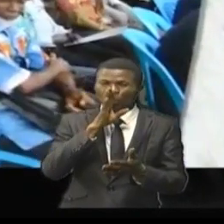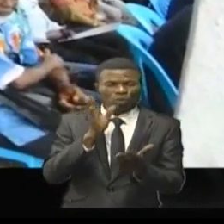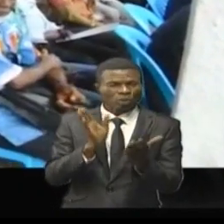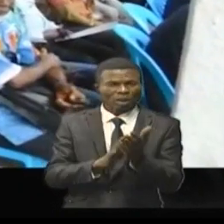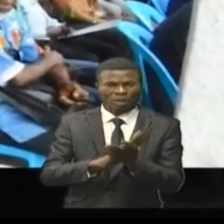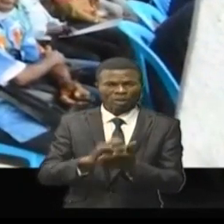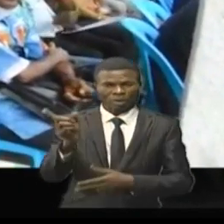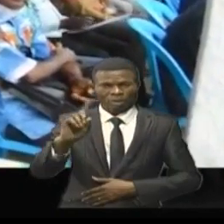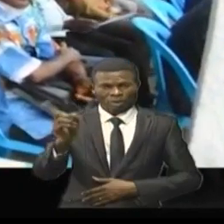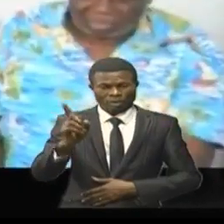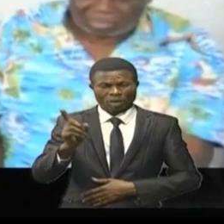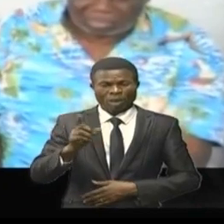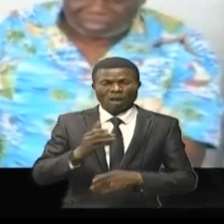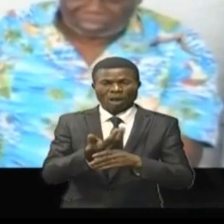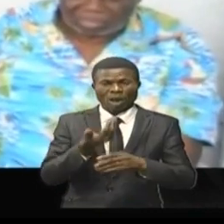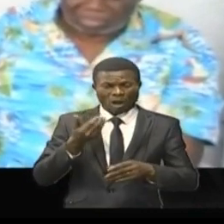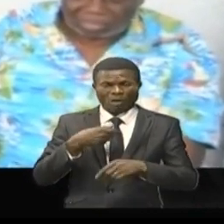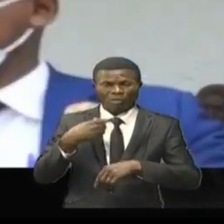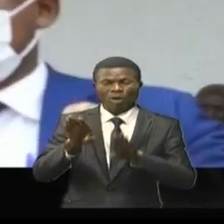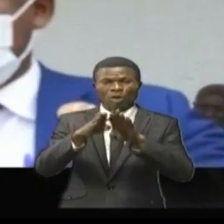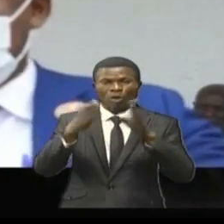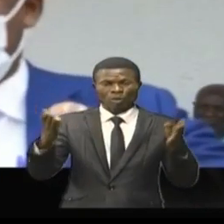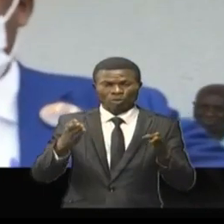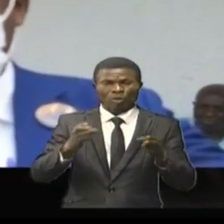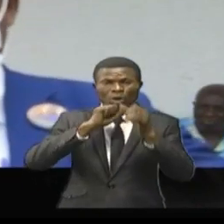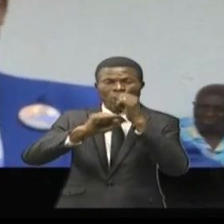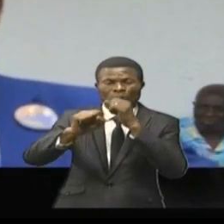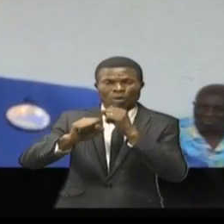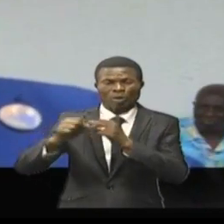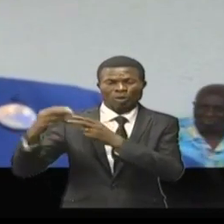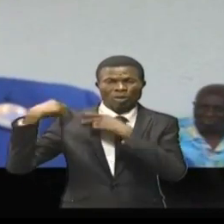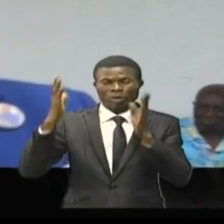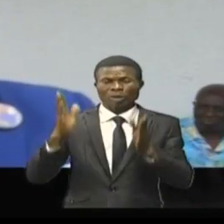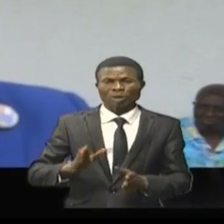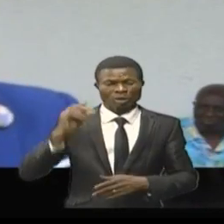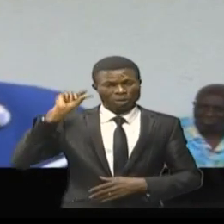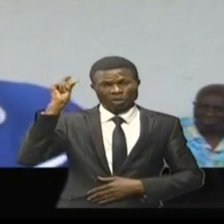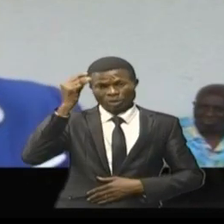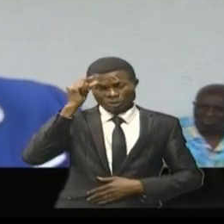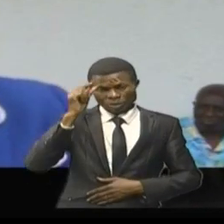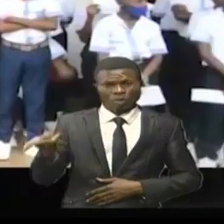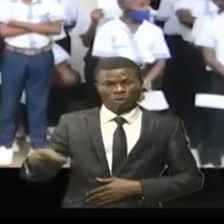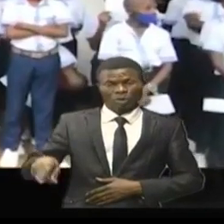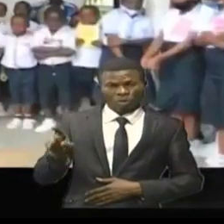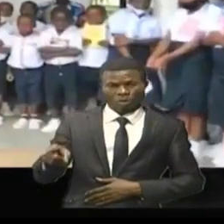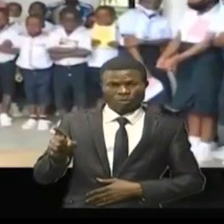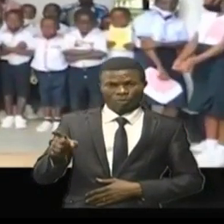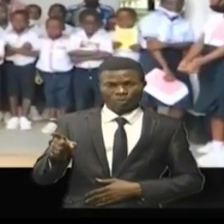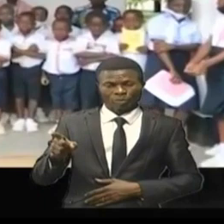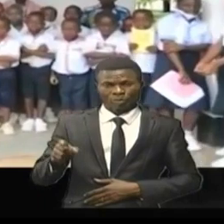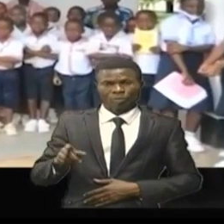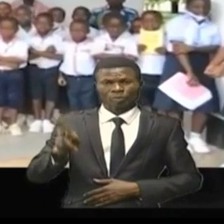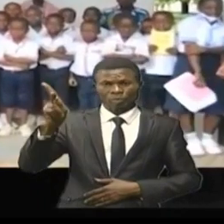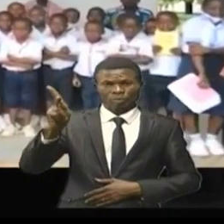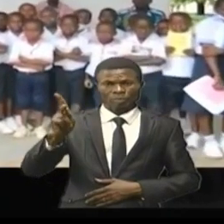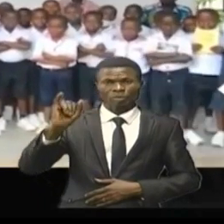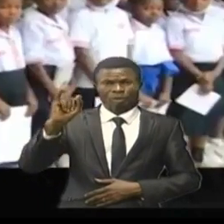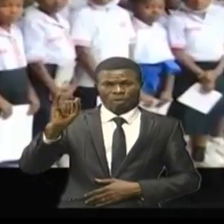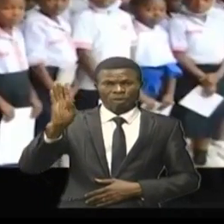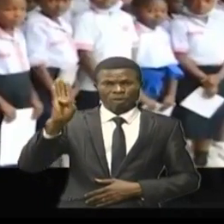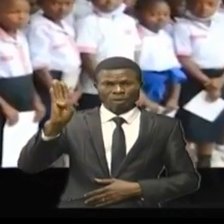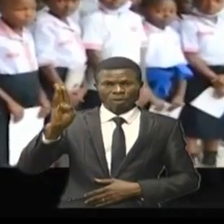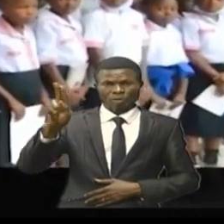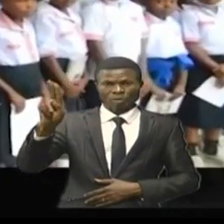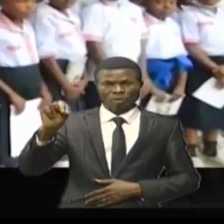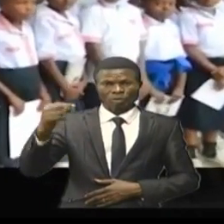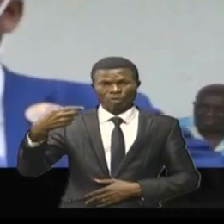Avant de donner le coup d'envoi de cette campagne, le représentant du gouverneur de cette juridiction, Kibungi Mutangi, a